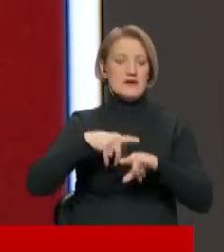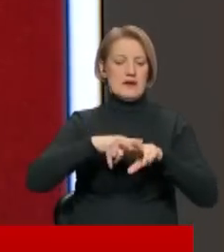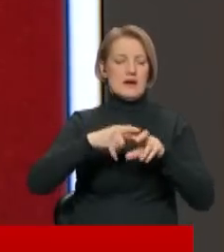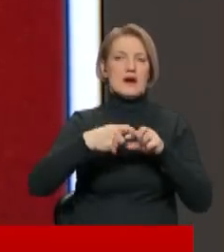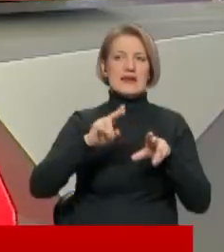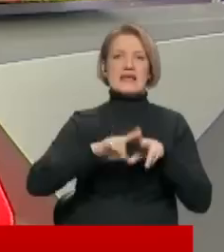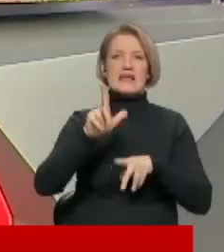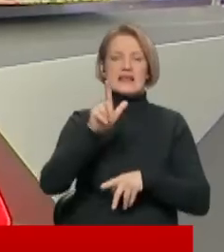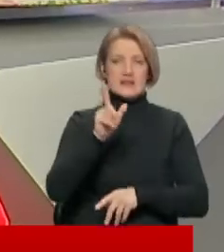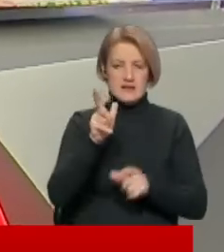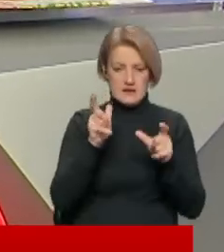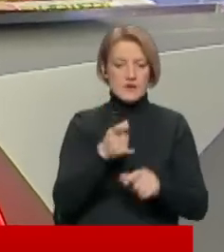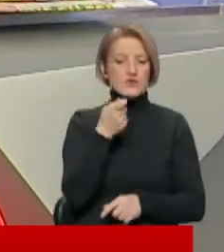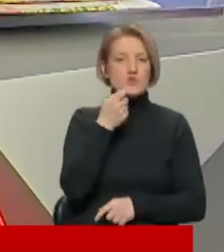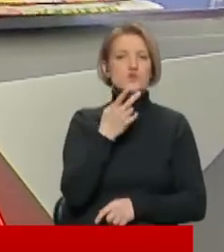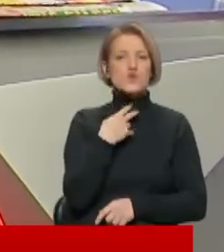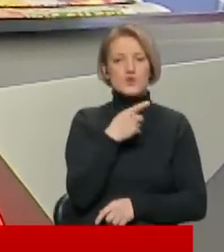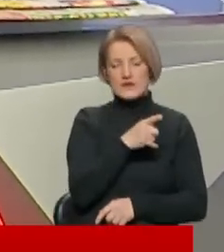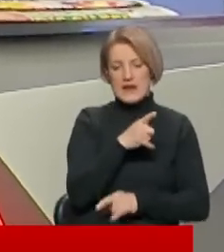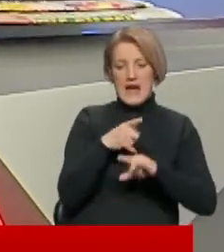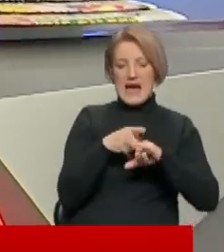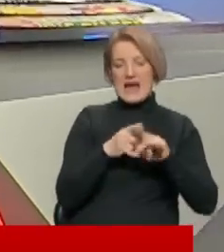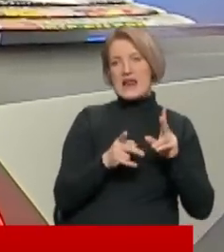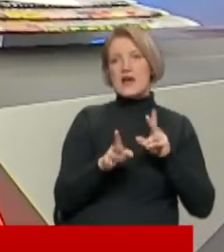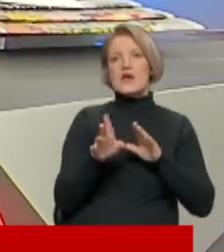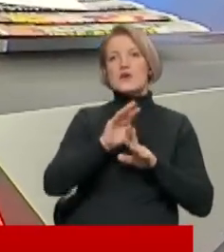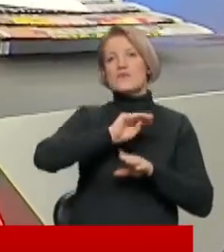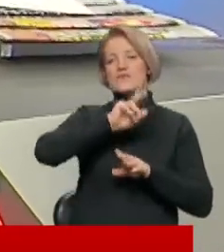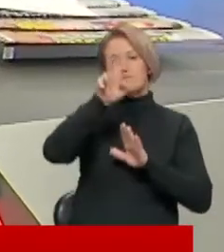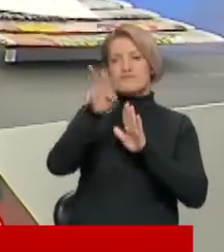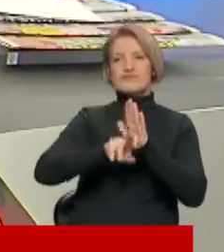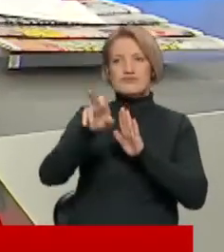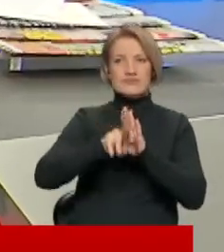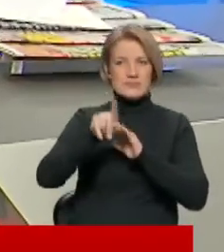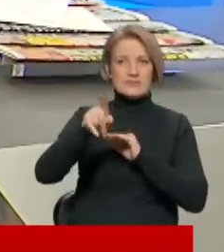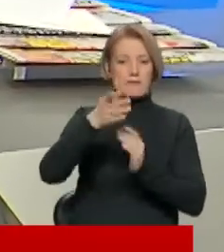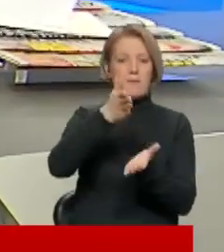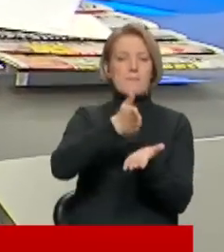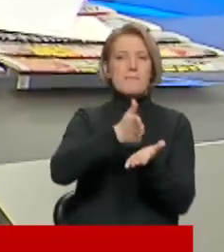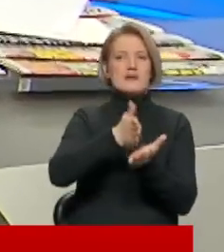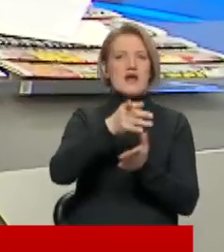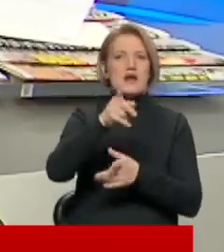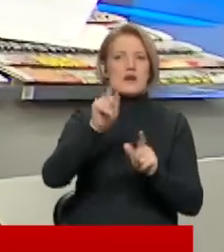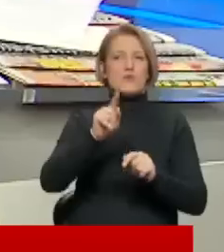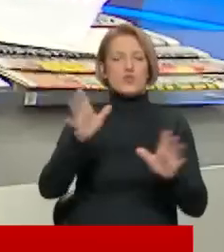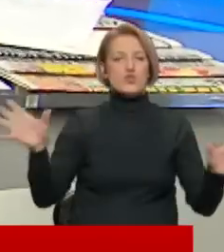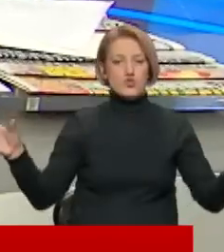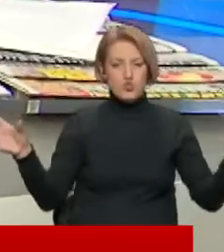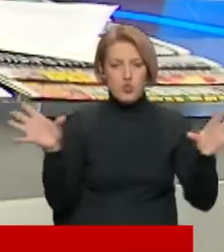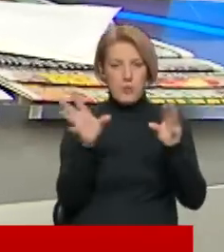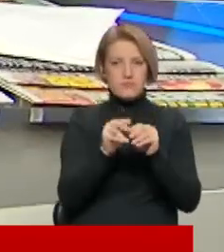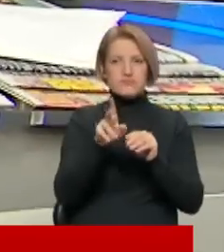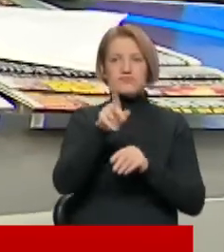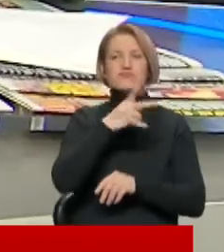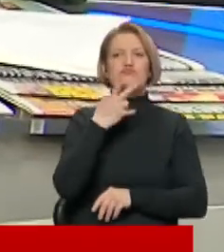yerel yetkililer Rusya'nın harki ve gönderdiği füzelerden bir mezarlık inşa ettiler daha doğrusu onlar toplayıp bir araya getirip